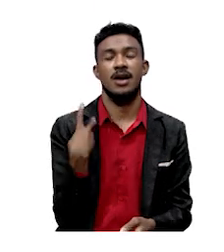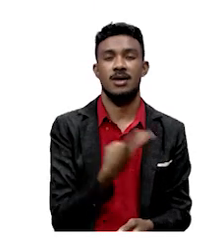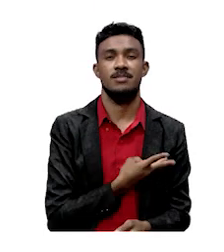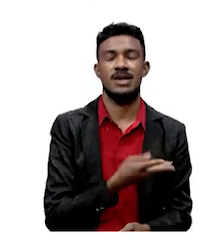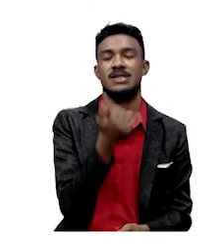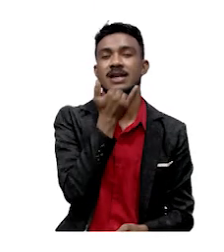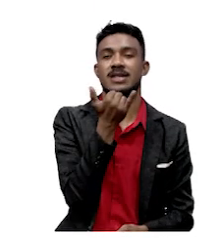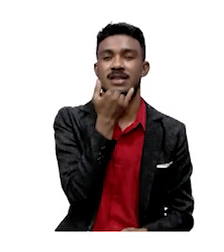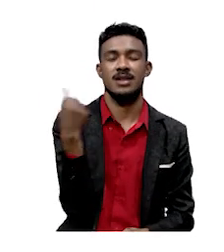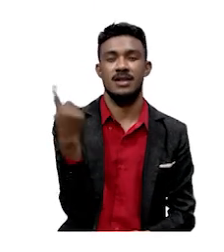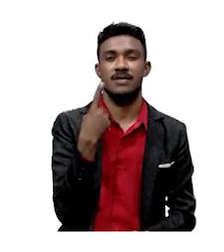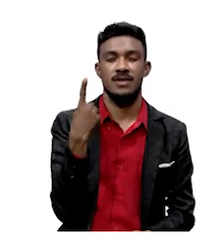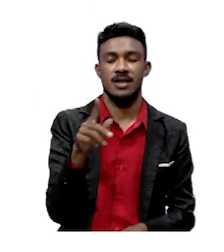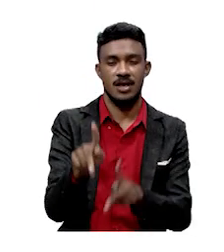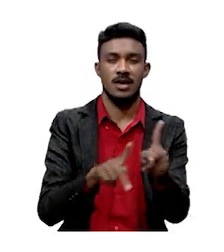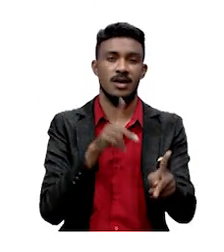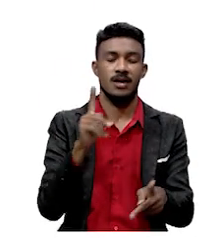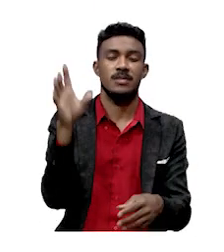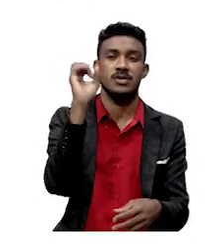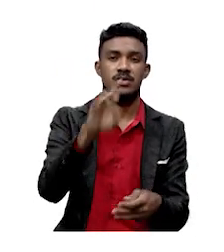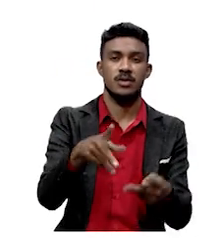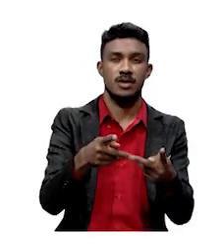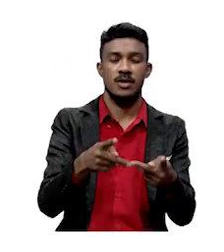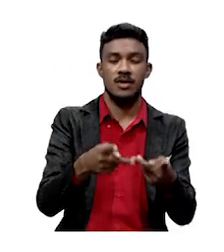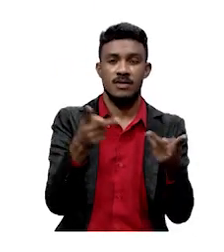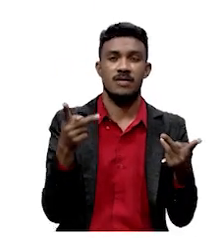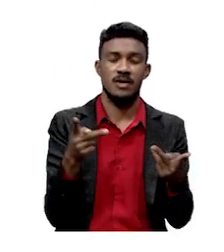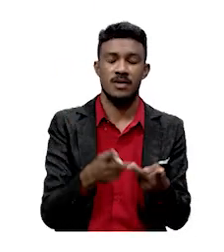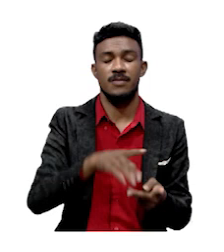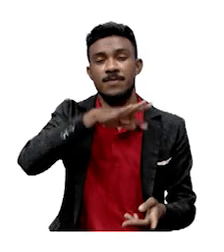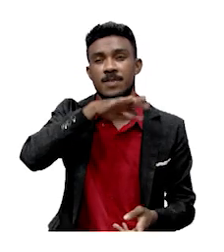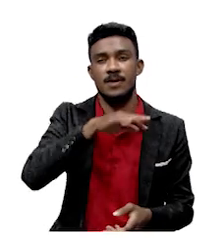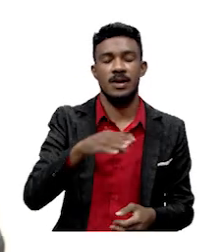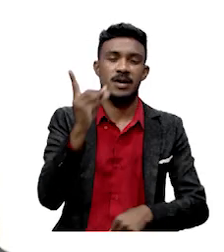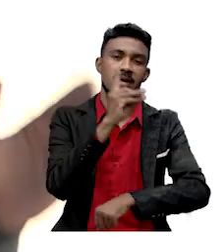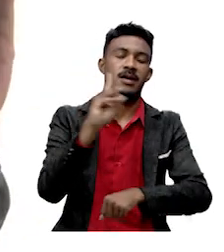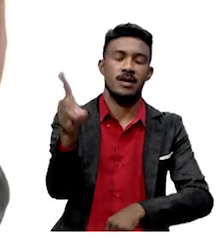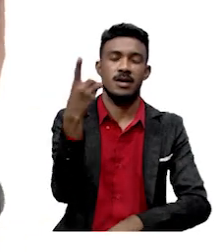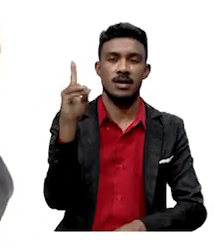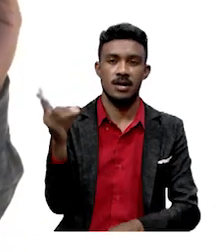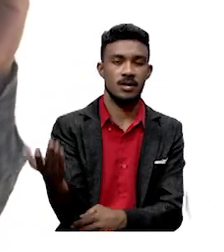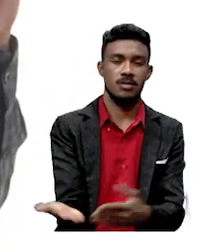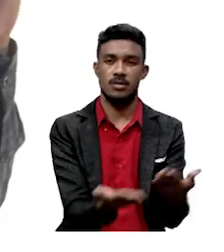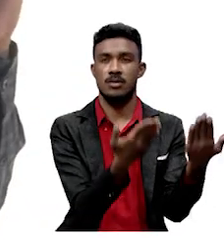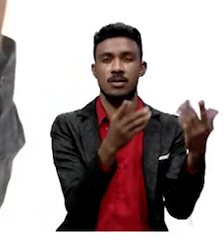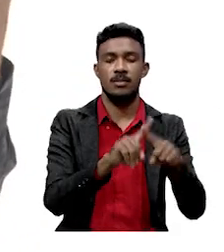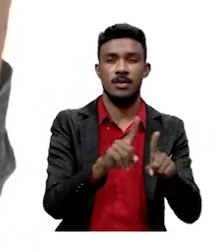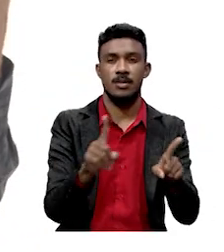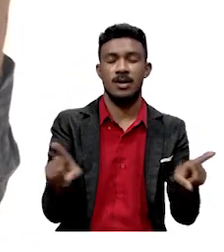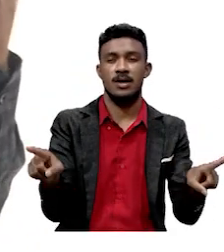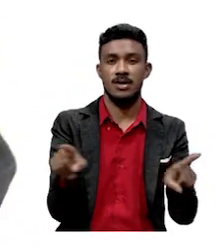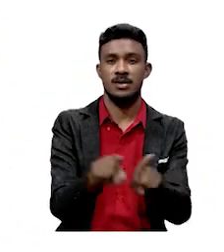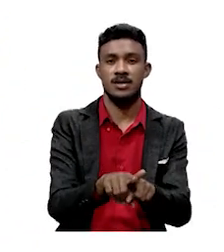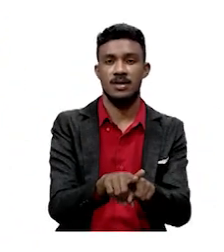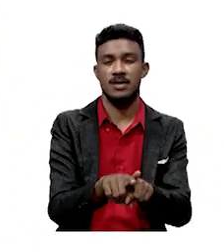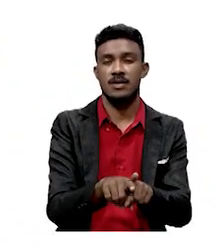Ami se pobu lo soe lisu tu ni fatin. Sempre mai tula kada dader. Mai be sir mai tula nas mai be mong asa lisu na ni fatin